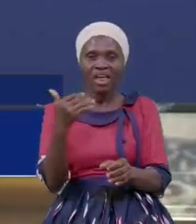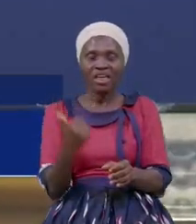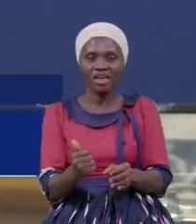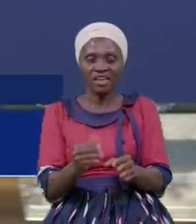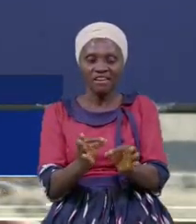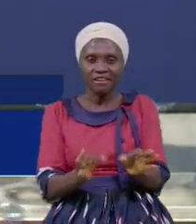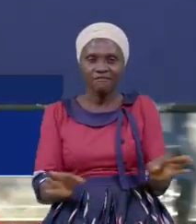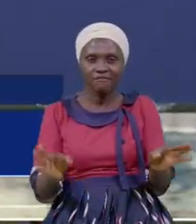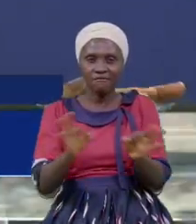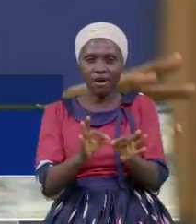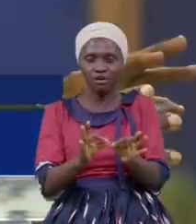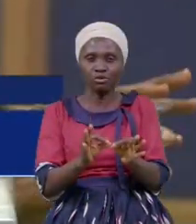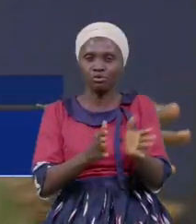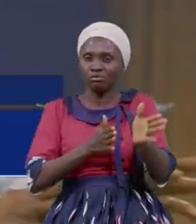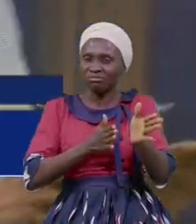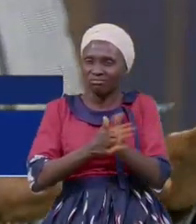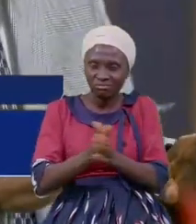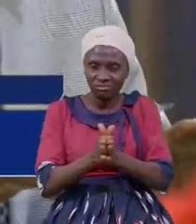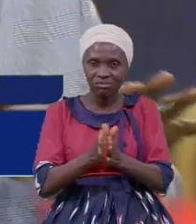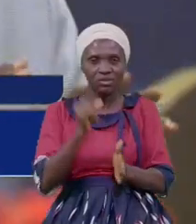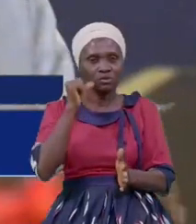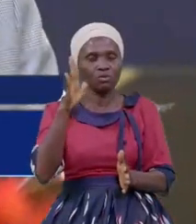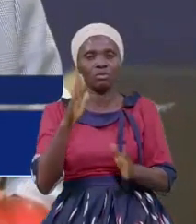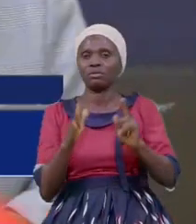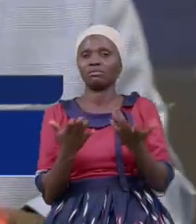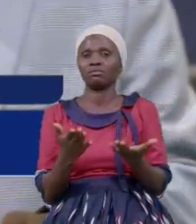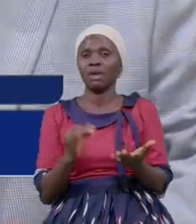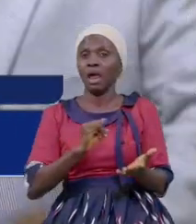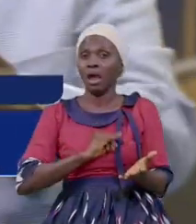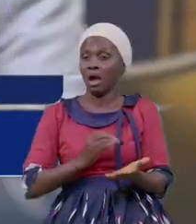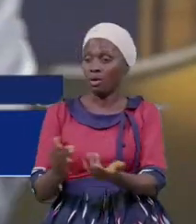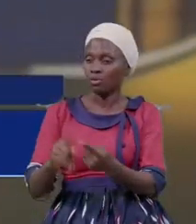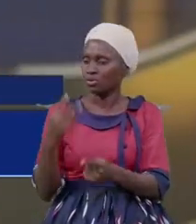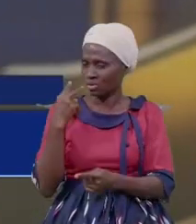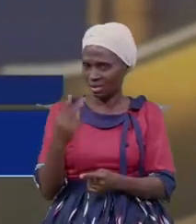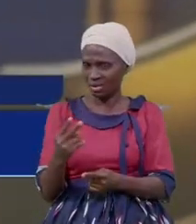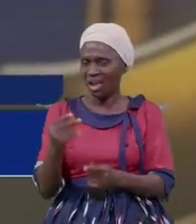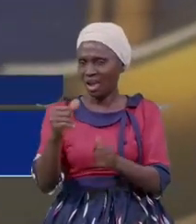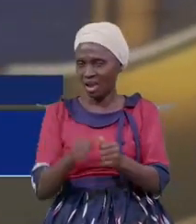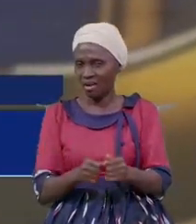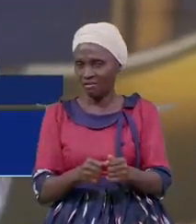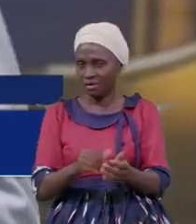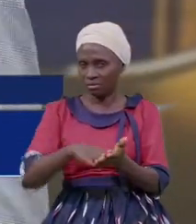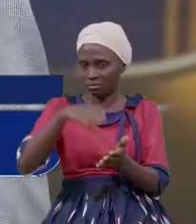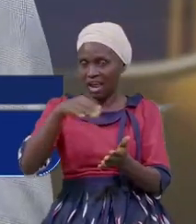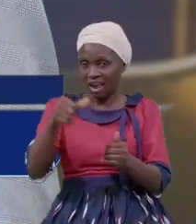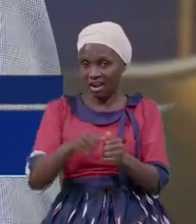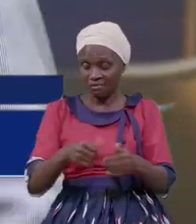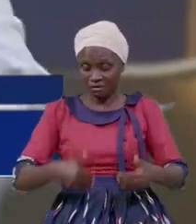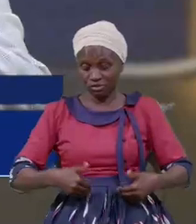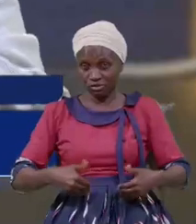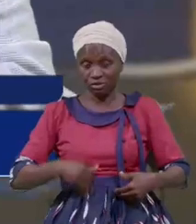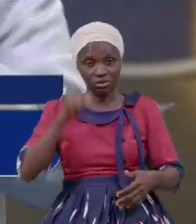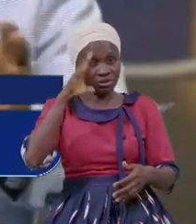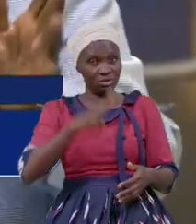femme motivée par des valeurs tout jeune je veux voir tout